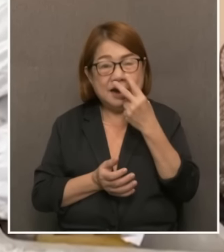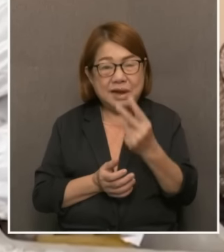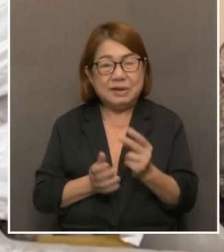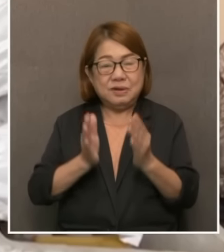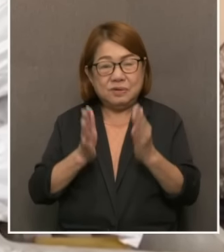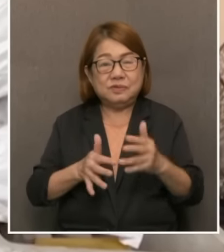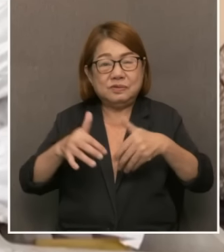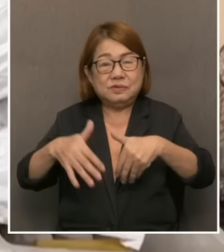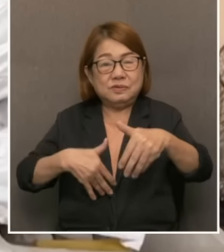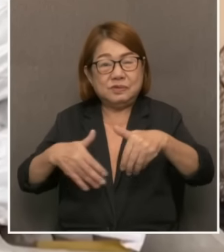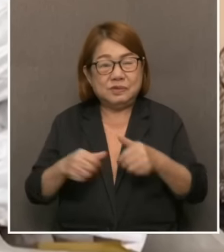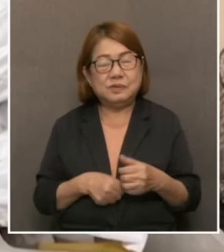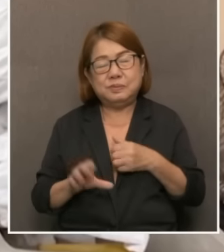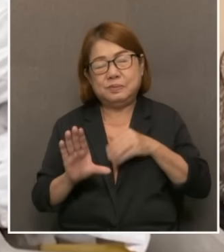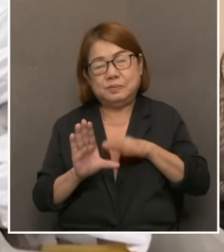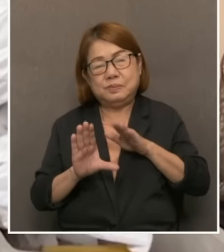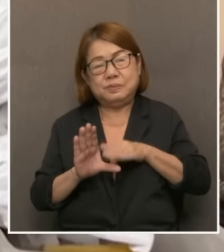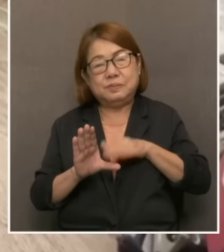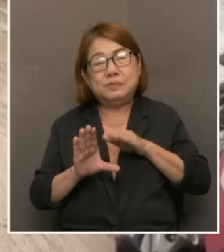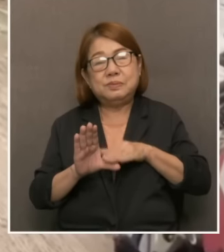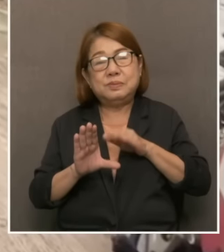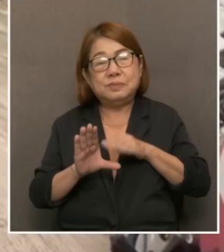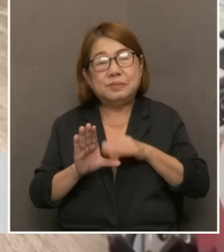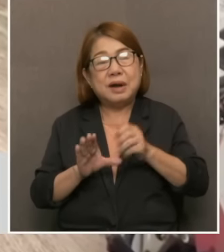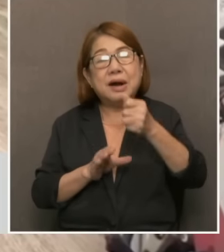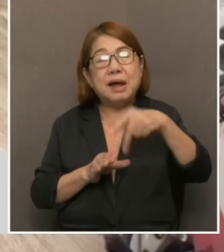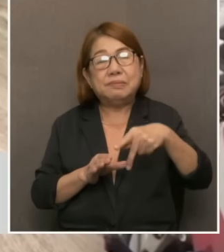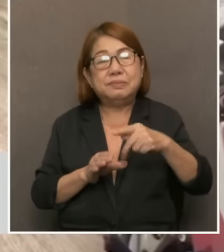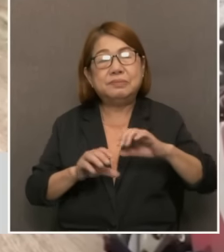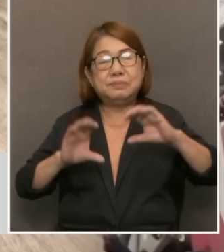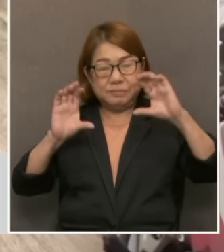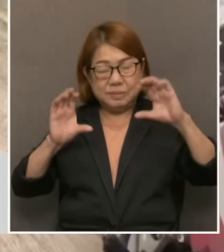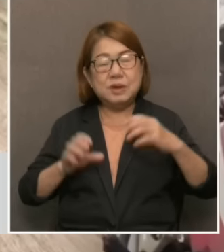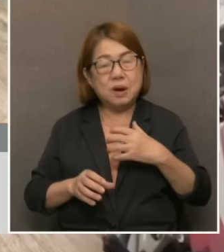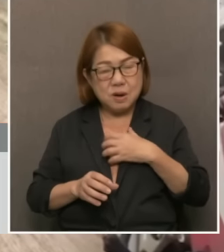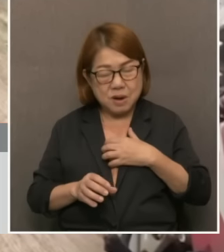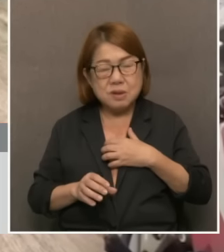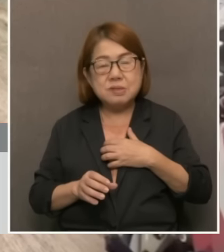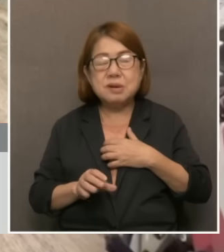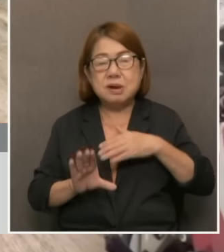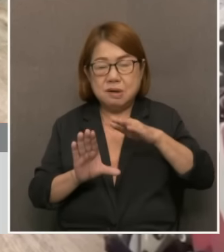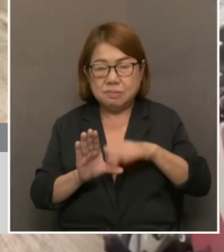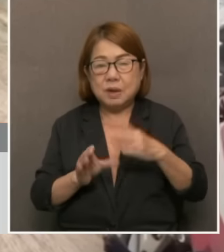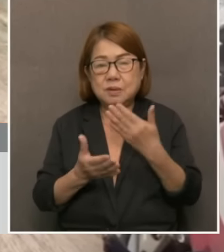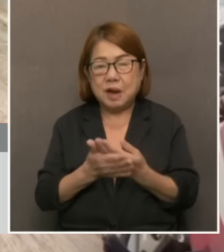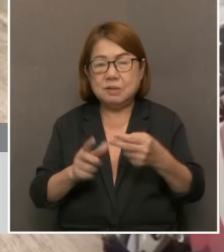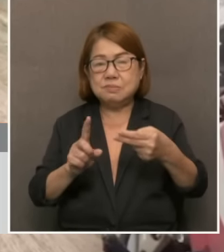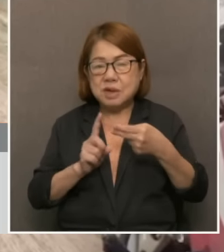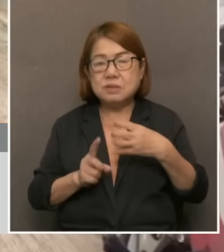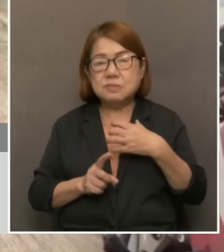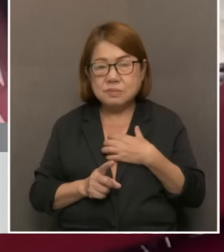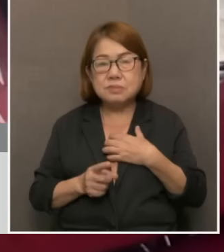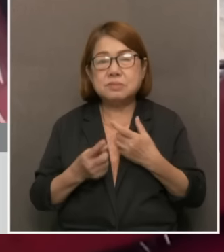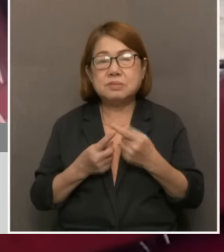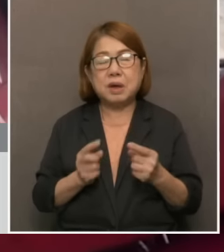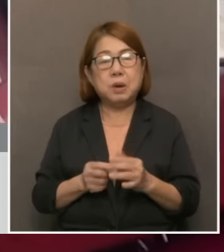ะลงทะเบียนผ่านแอปพลิเคชันทางรัฐยืนยันตัวตนรับเงินดิจิทัล 10,000 บาทบรรยากาศก็คึกคักนะคะโ